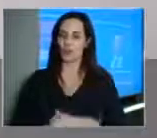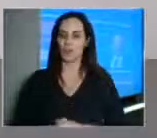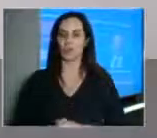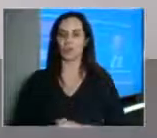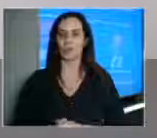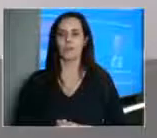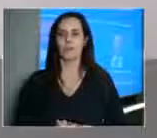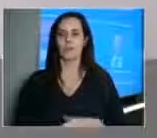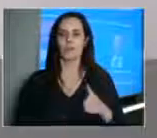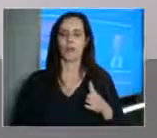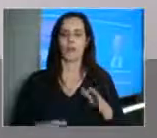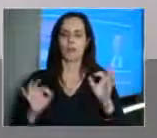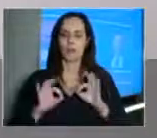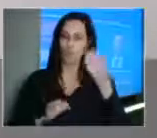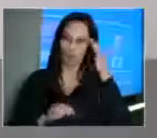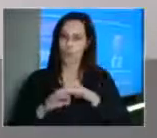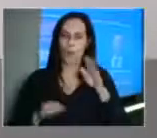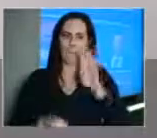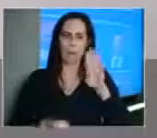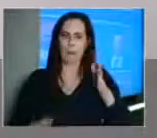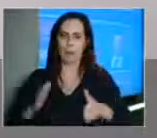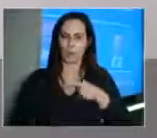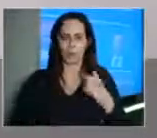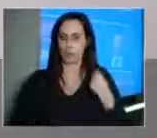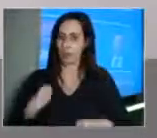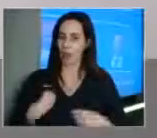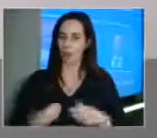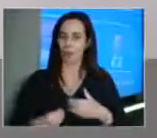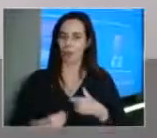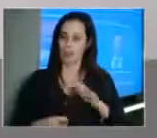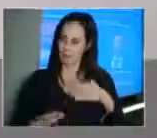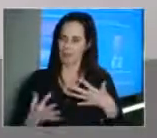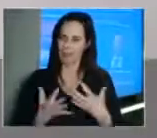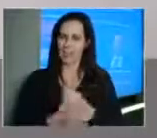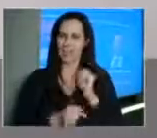נדם, אף הודעה. האמת שאני קצת נעלבתי, אבל אנחנו נתגבר.